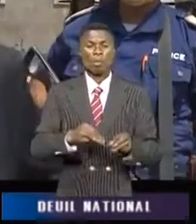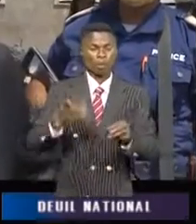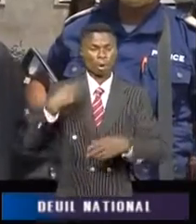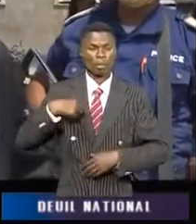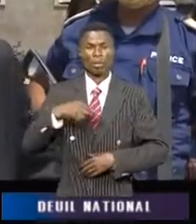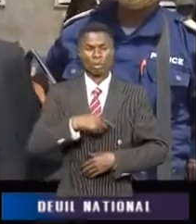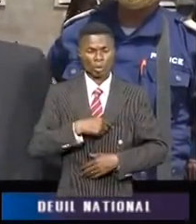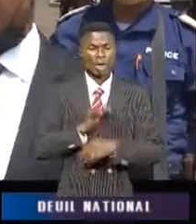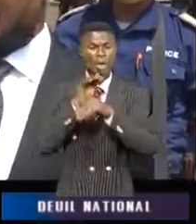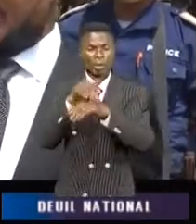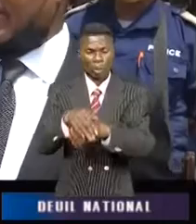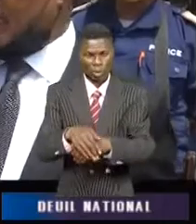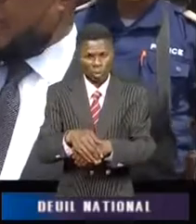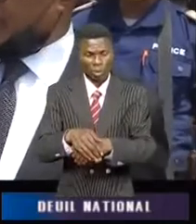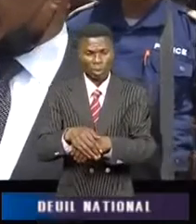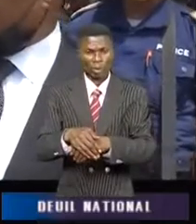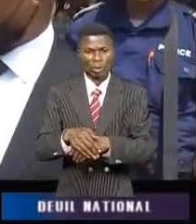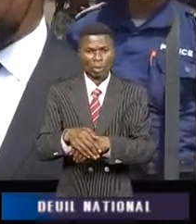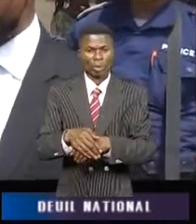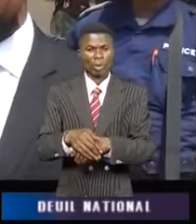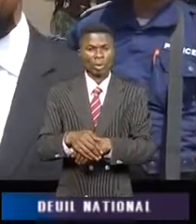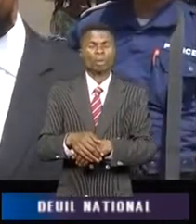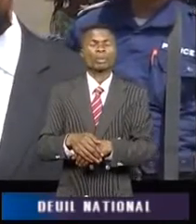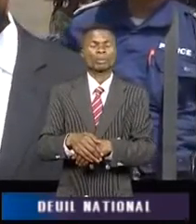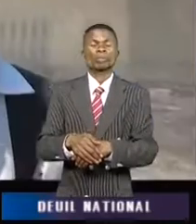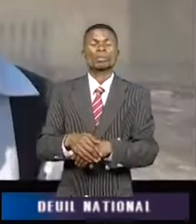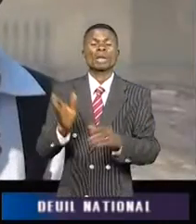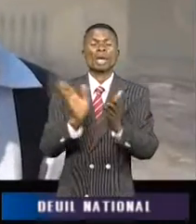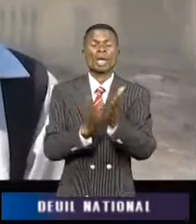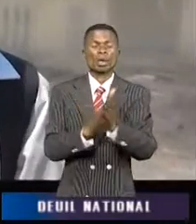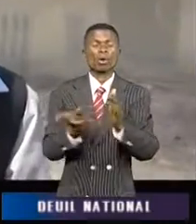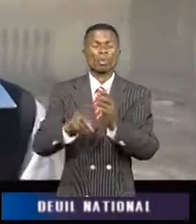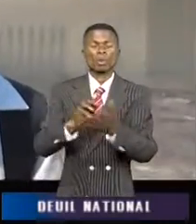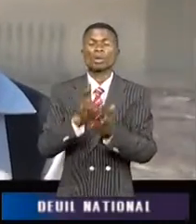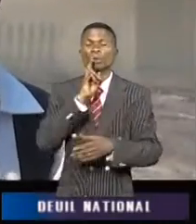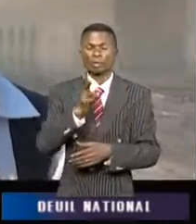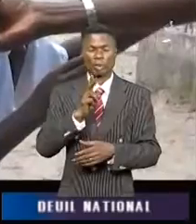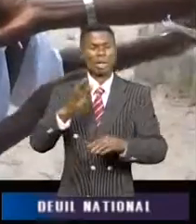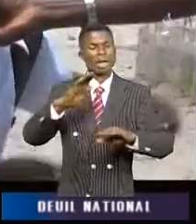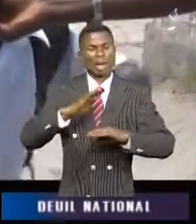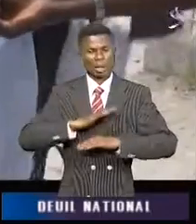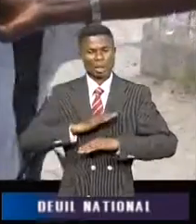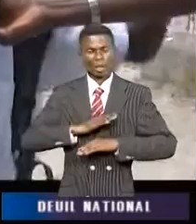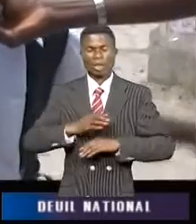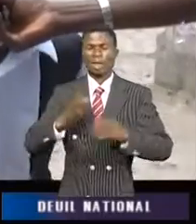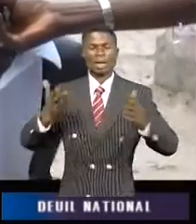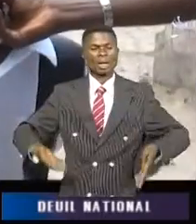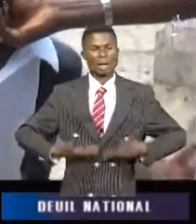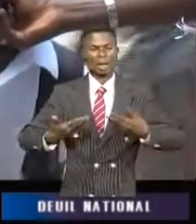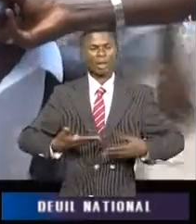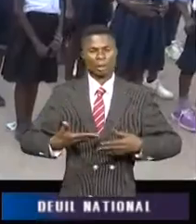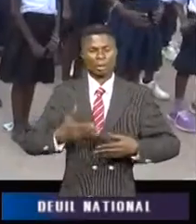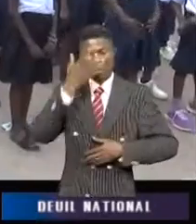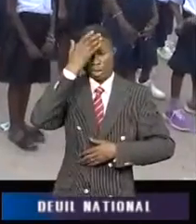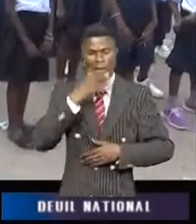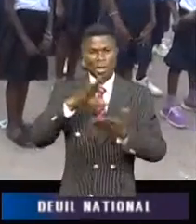de contribuer à l'effectivité de cette gratuité. On pouvait lire la satisfaction et le soulagement sur le